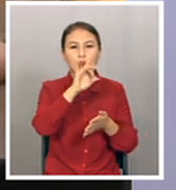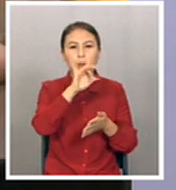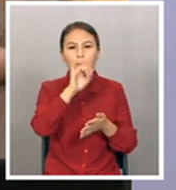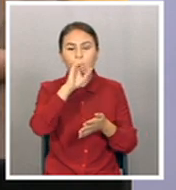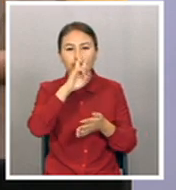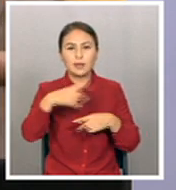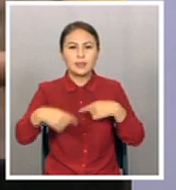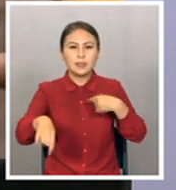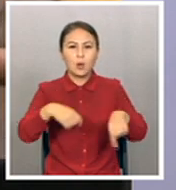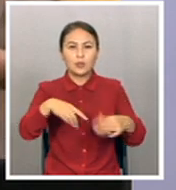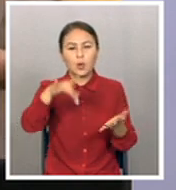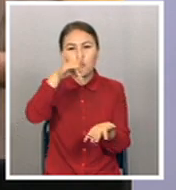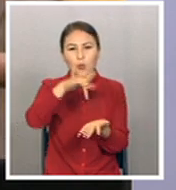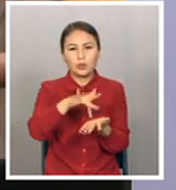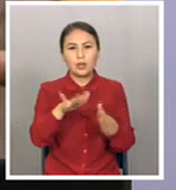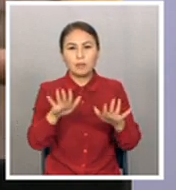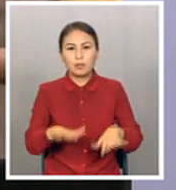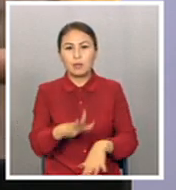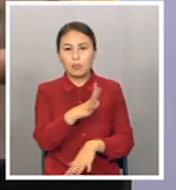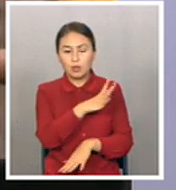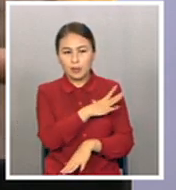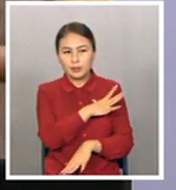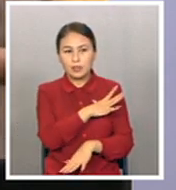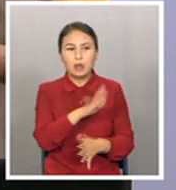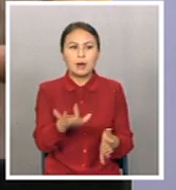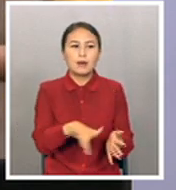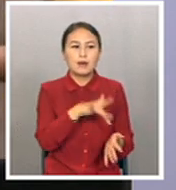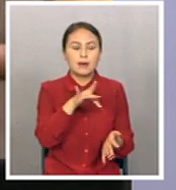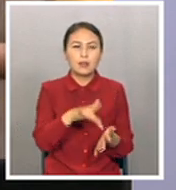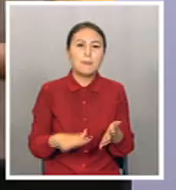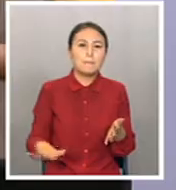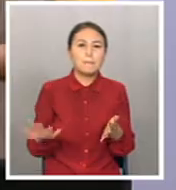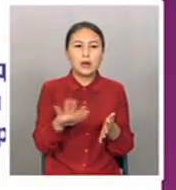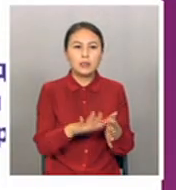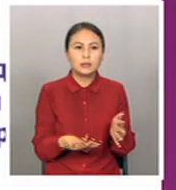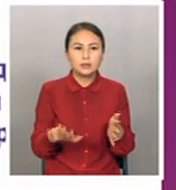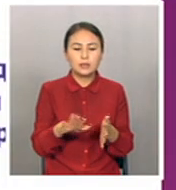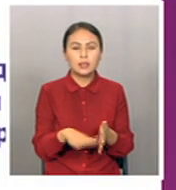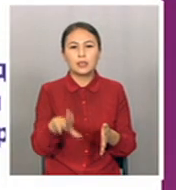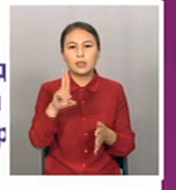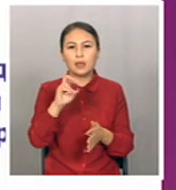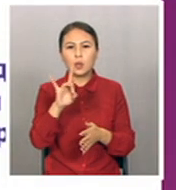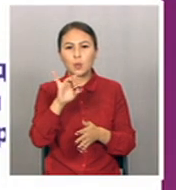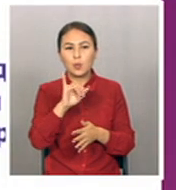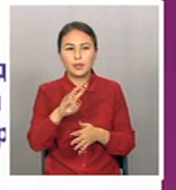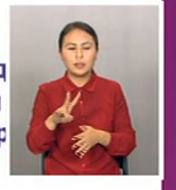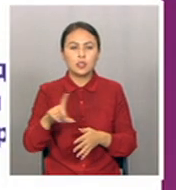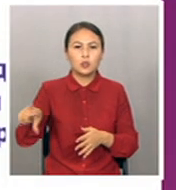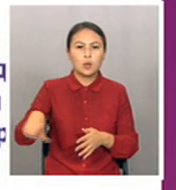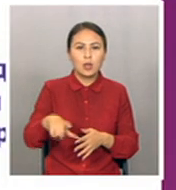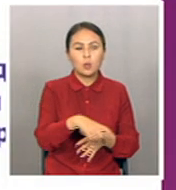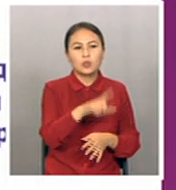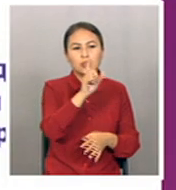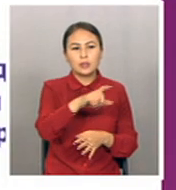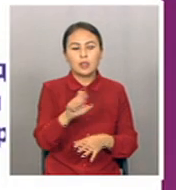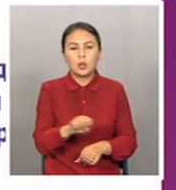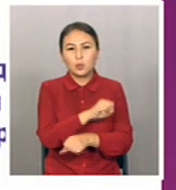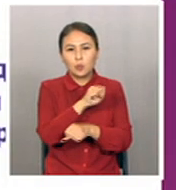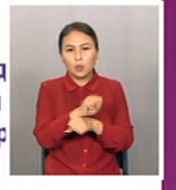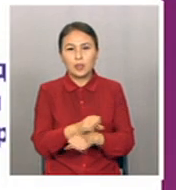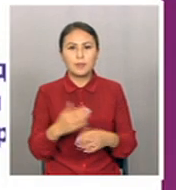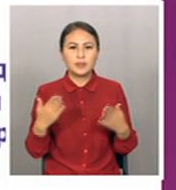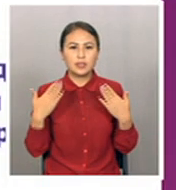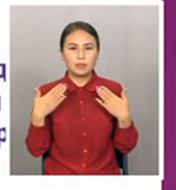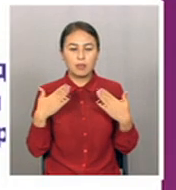сауда орталығы болған екен. Қала маңында керуеншілер және жолаушылар үшін тоқтап демалатын